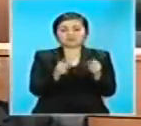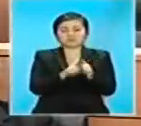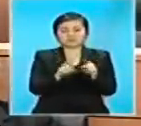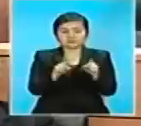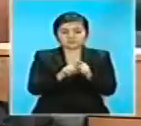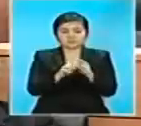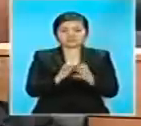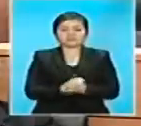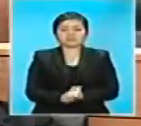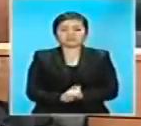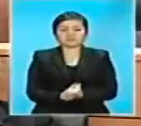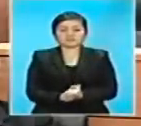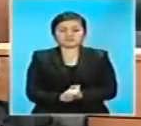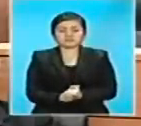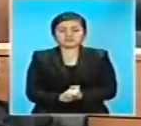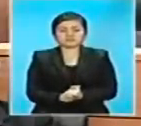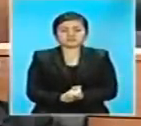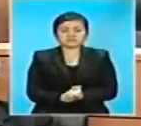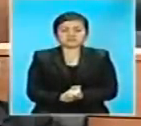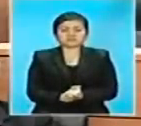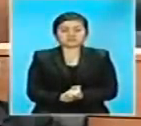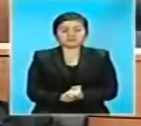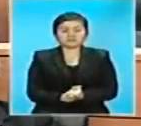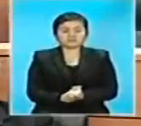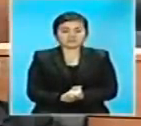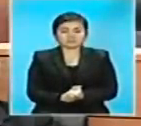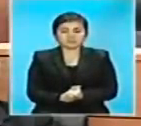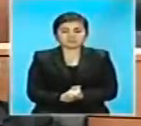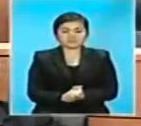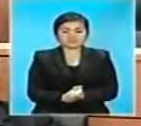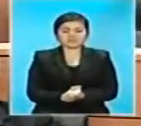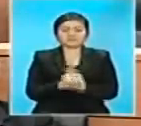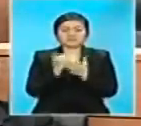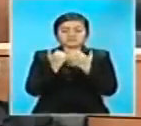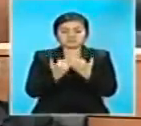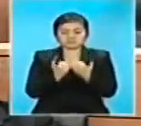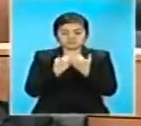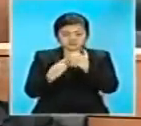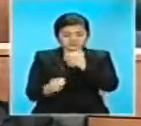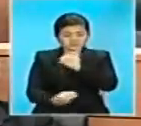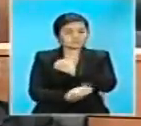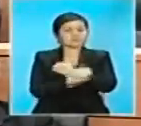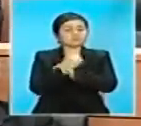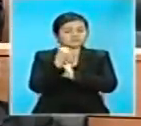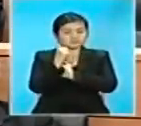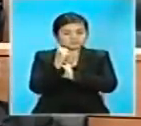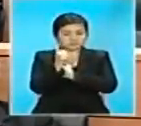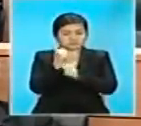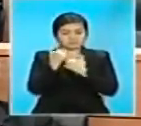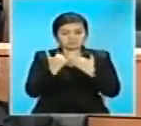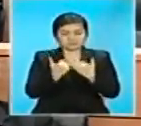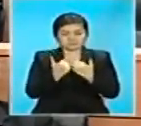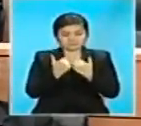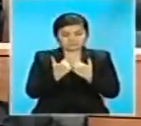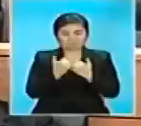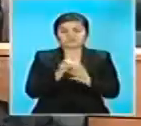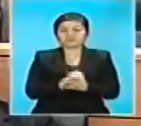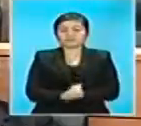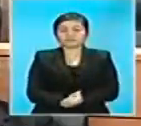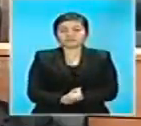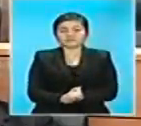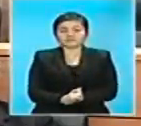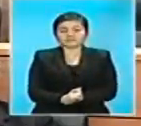ที่เกิดขึ้นฉะนั้นแล้วนะครับโอกาสอย่างนี้เป็นโอกาสอันดีมากๆนะ